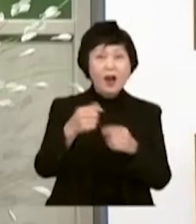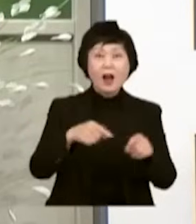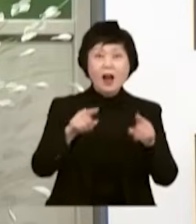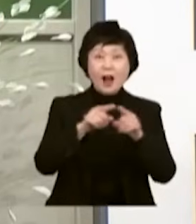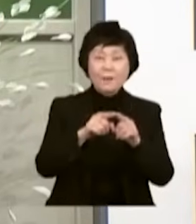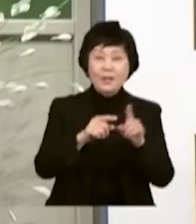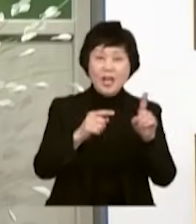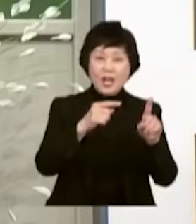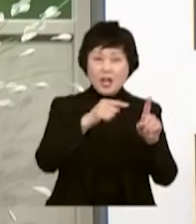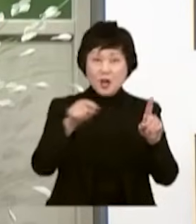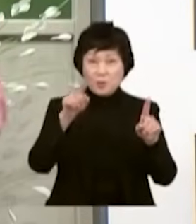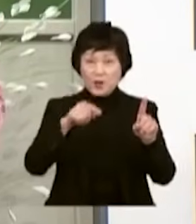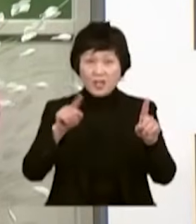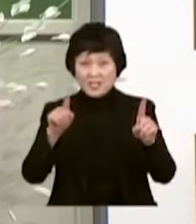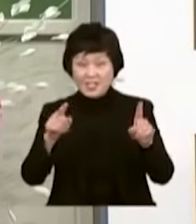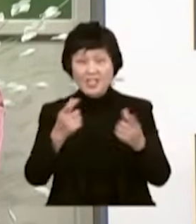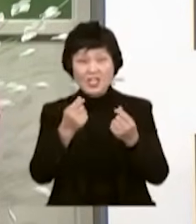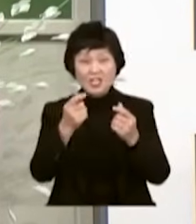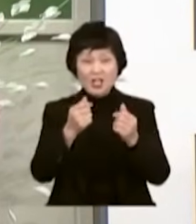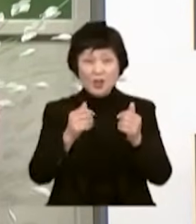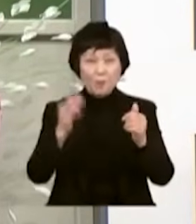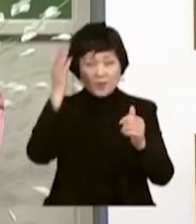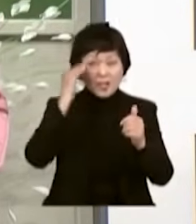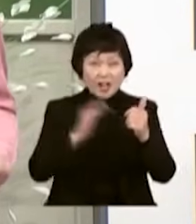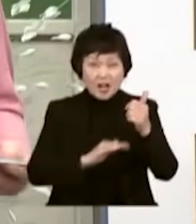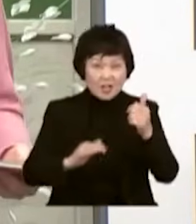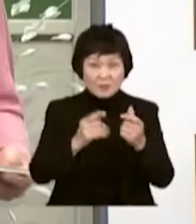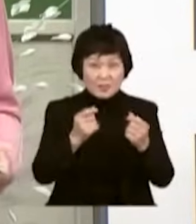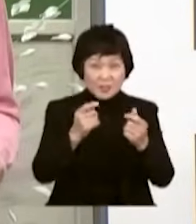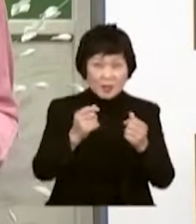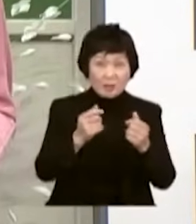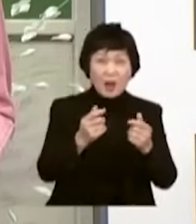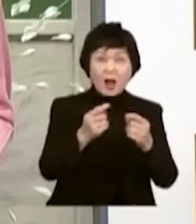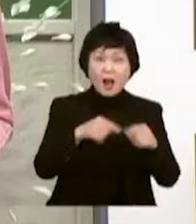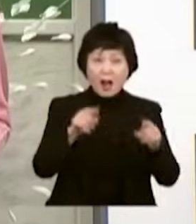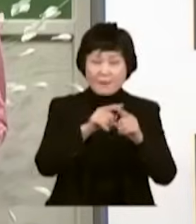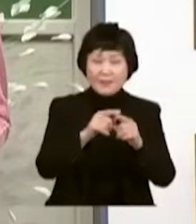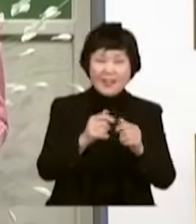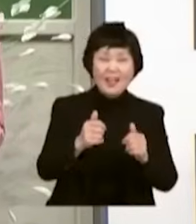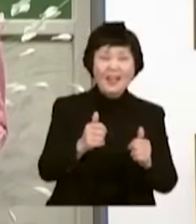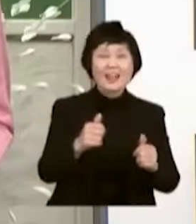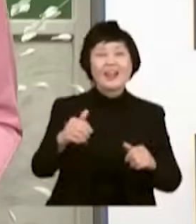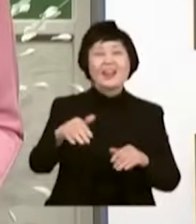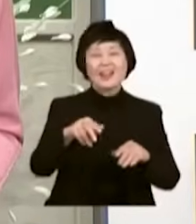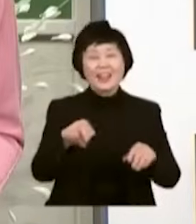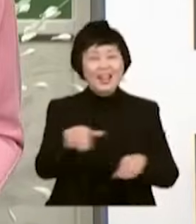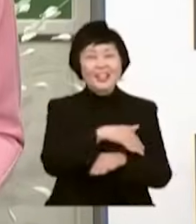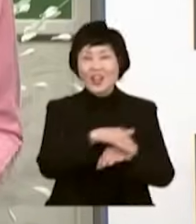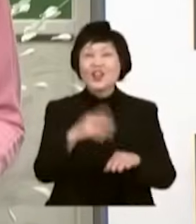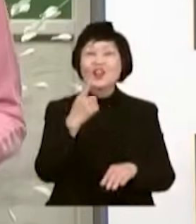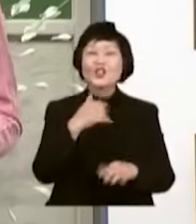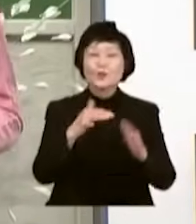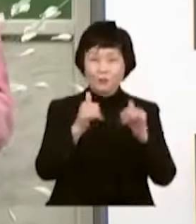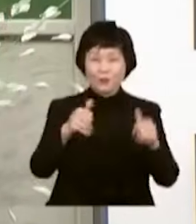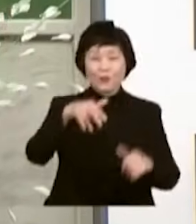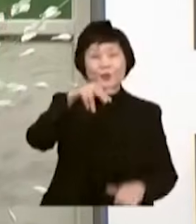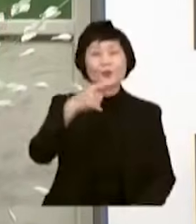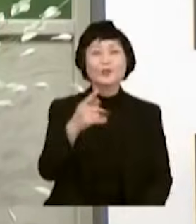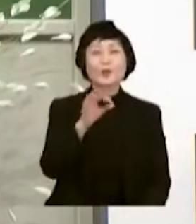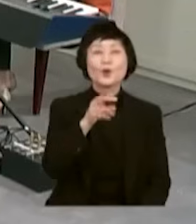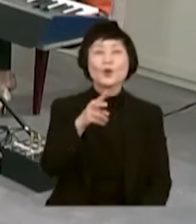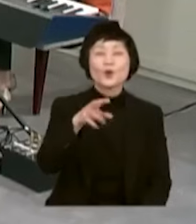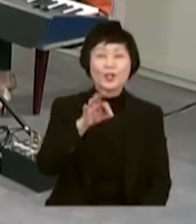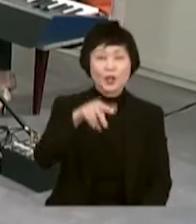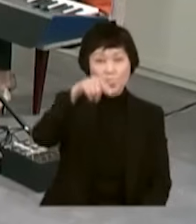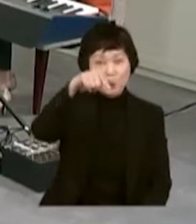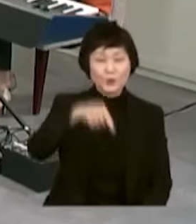예, 원 플러스 원처럼 다니셨다고 얘기를 들었어요. 고등학교 친구 절친. 네. 네. 자 조영구 집사님 모시겠습니다. 어서 오세요.